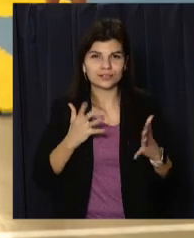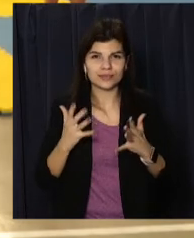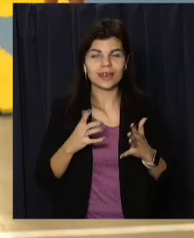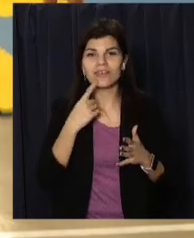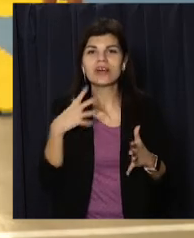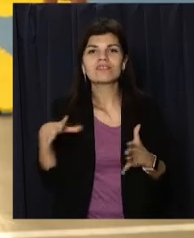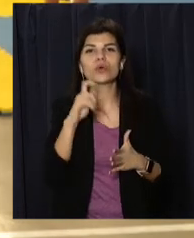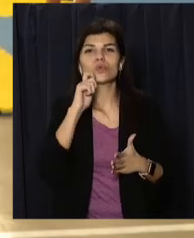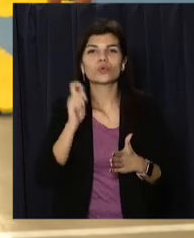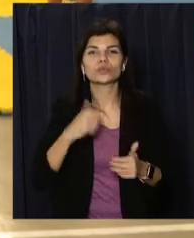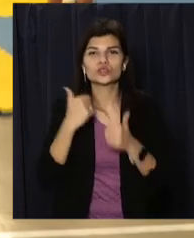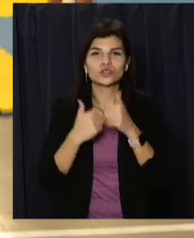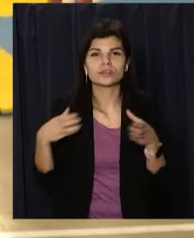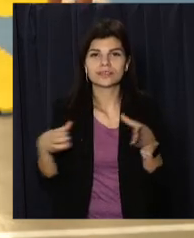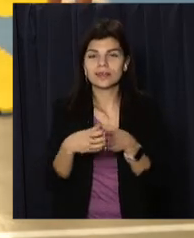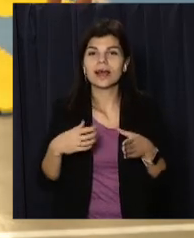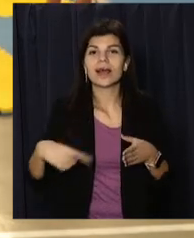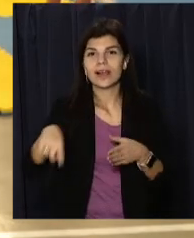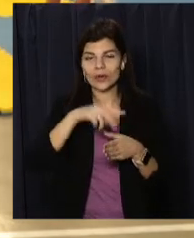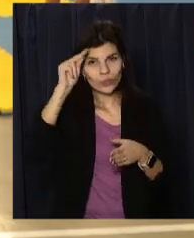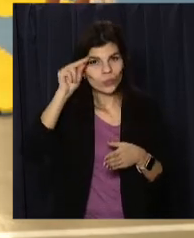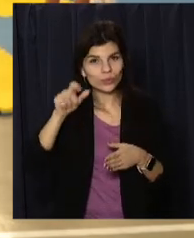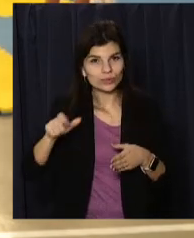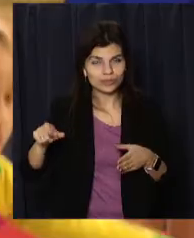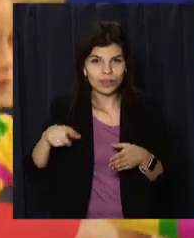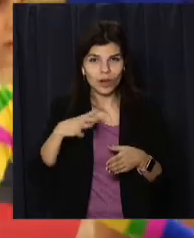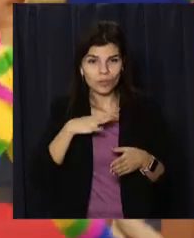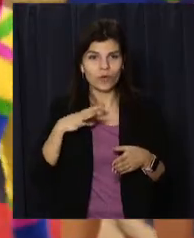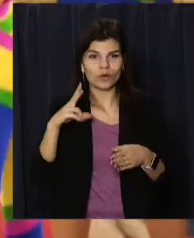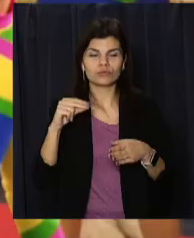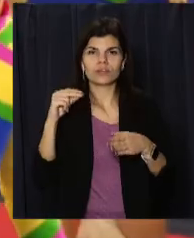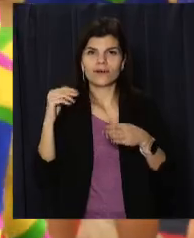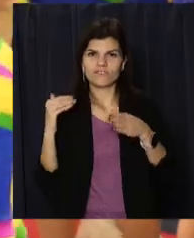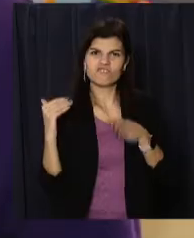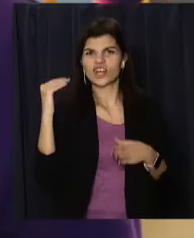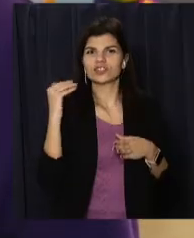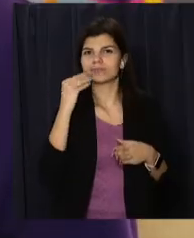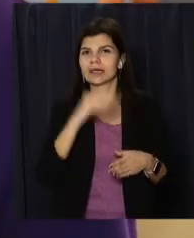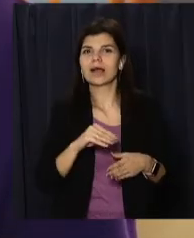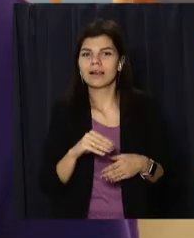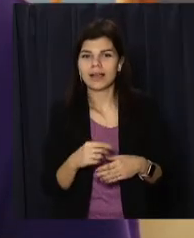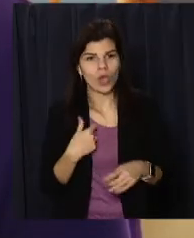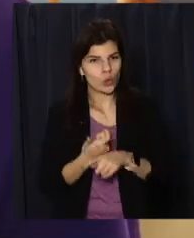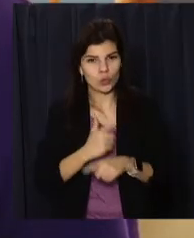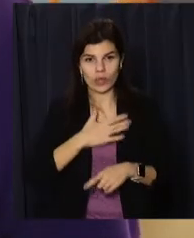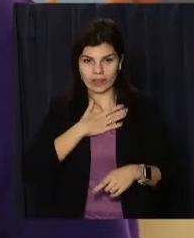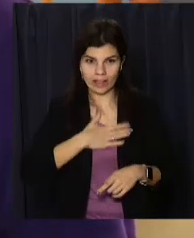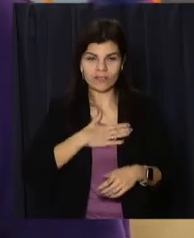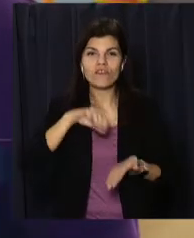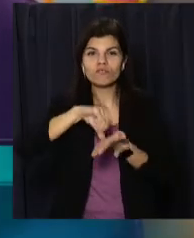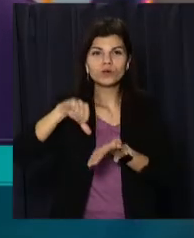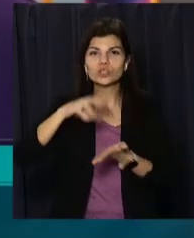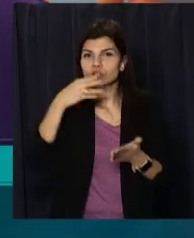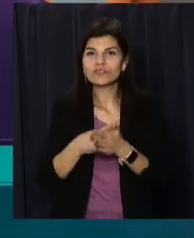На всеукраїнському турнірі її підопічні були на голову вище за своїх опонентів. Я дуже задоволена виступом